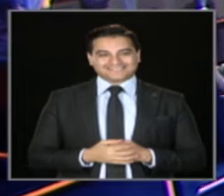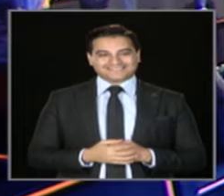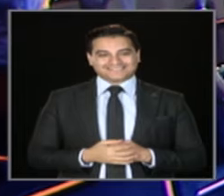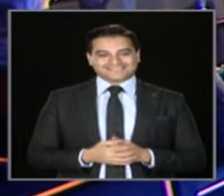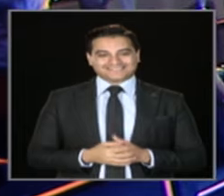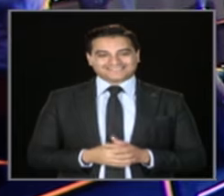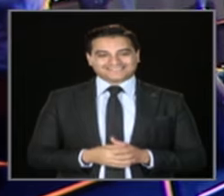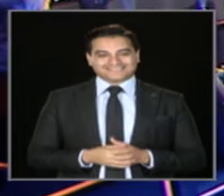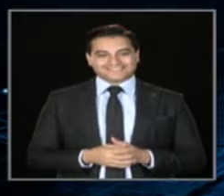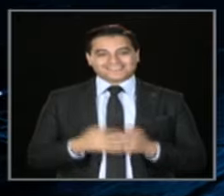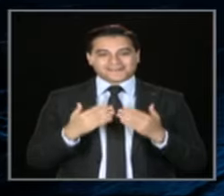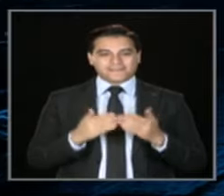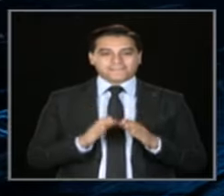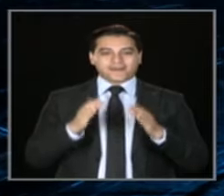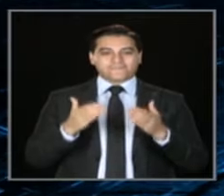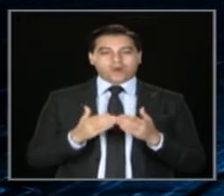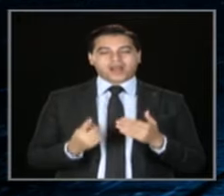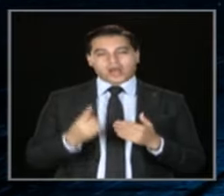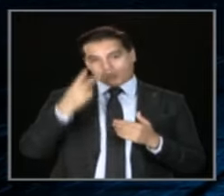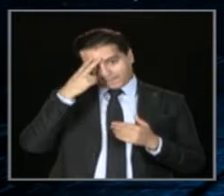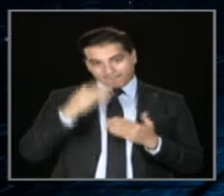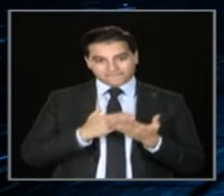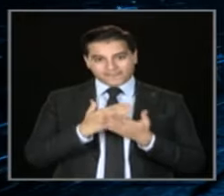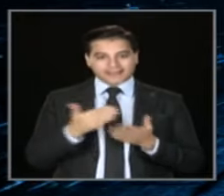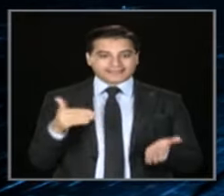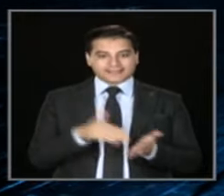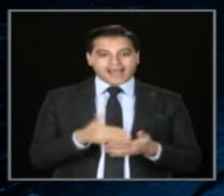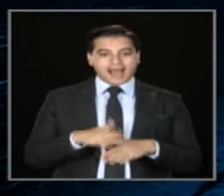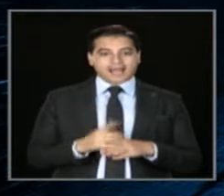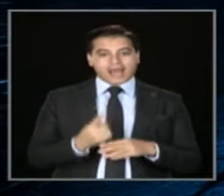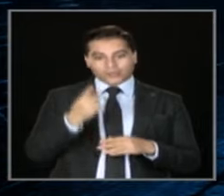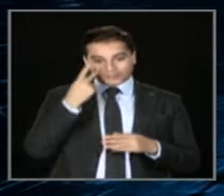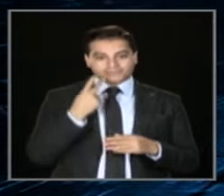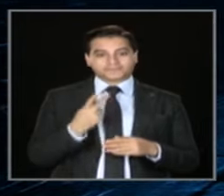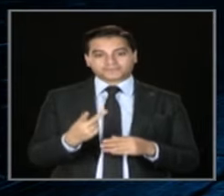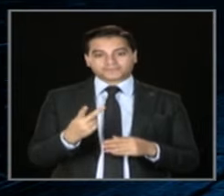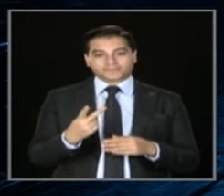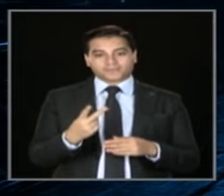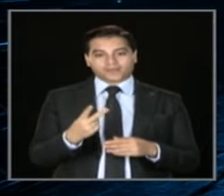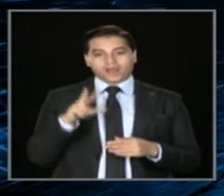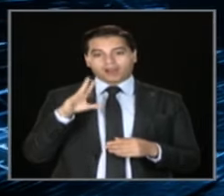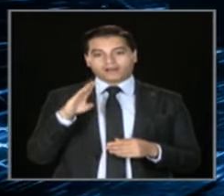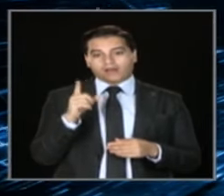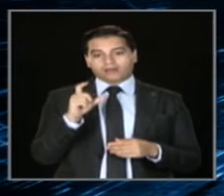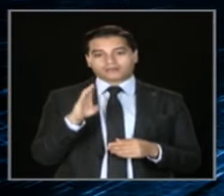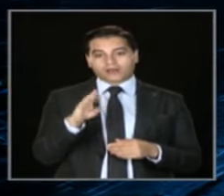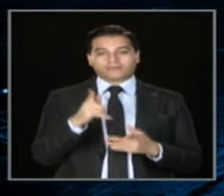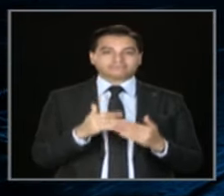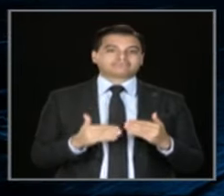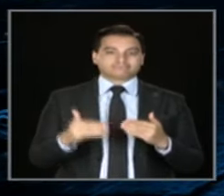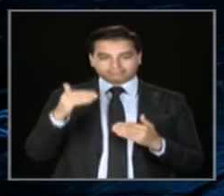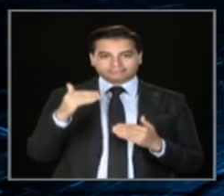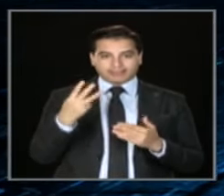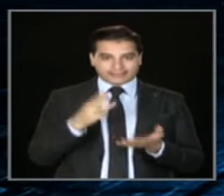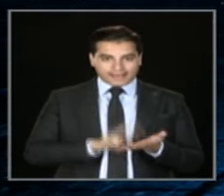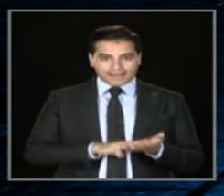خالد ترتيب المجموعه الاولى بعد انتهاء الجوله الاولى الكرنك في الصداره